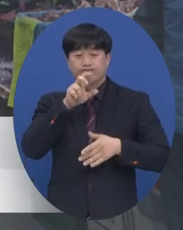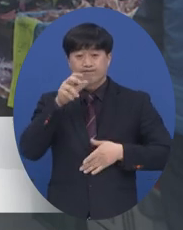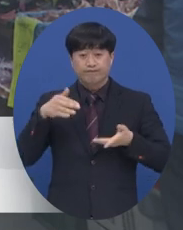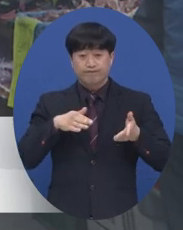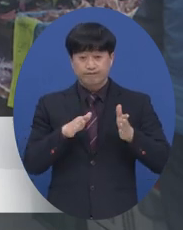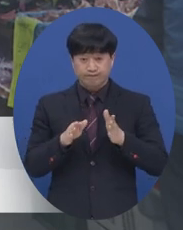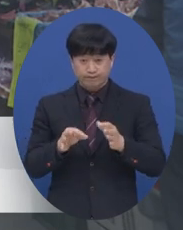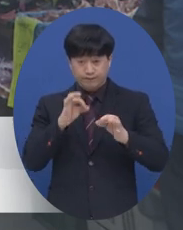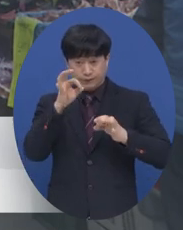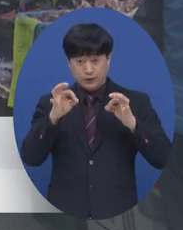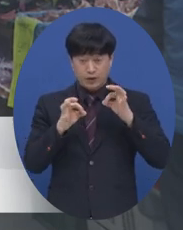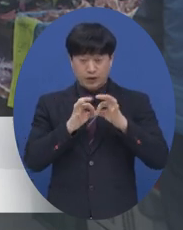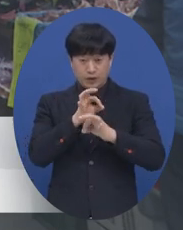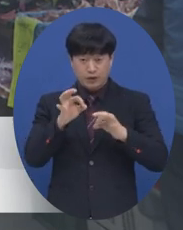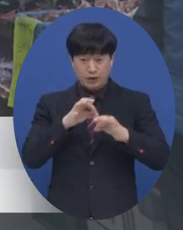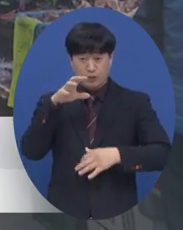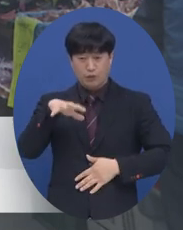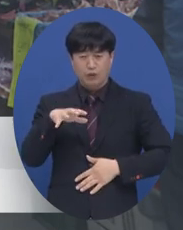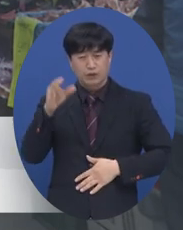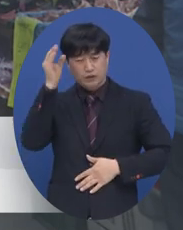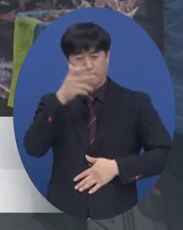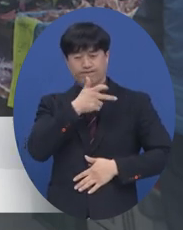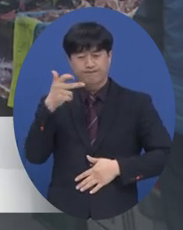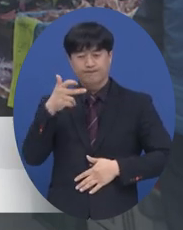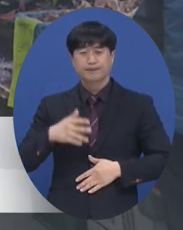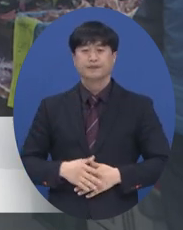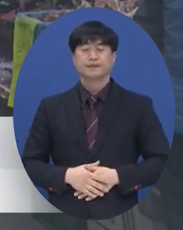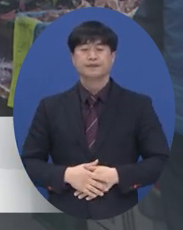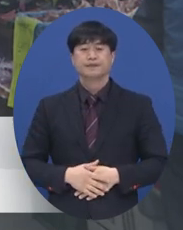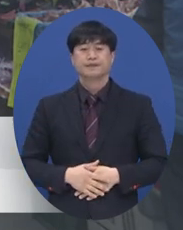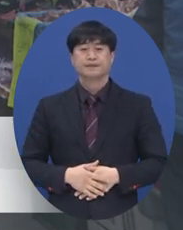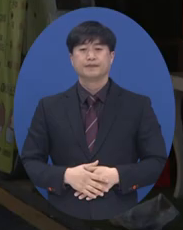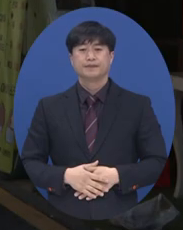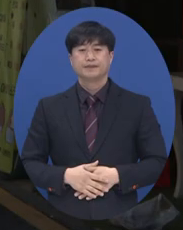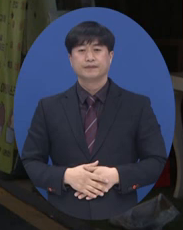목소리가 높습니다 구형 술 기자가 현장 취재했습니다